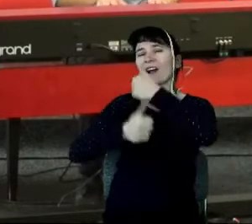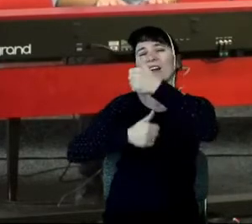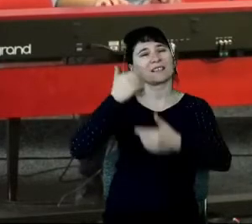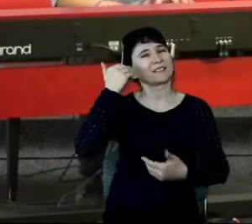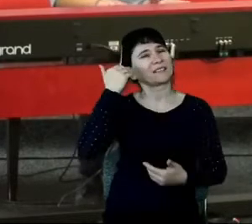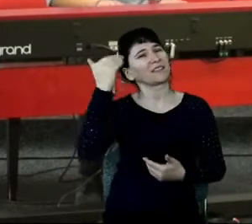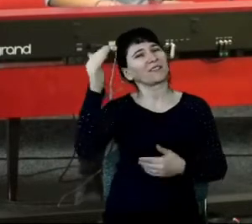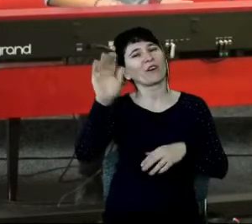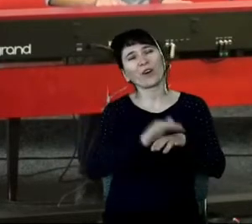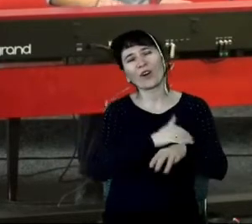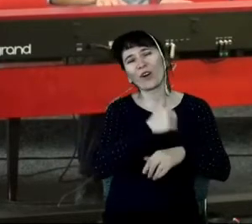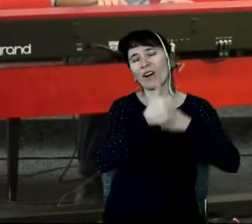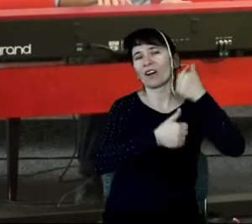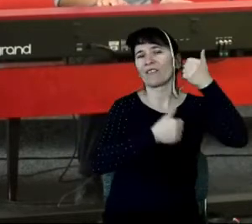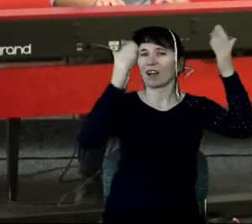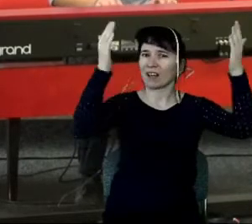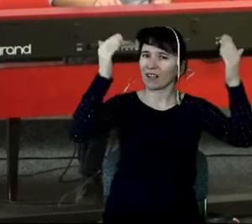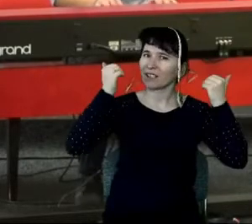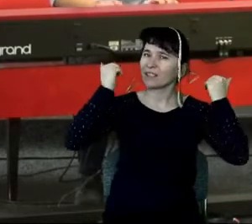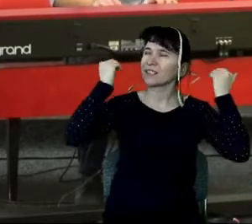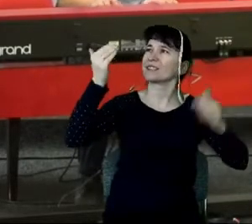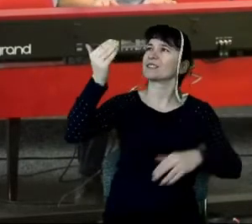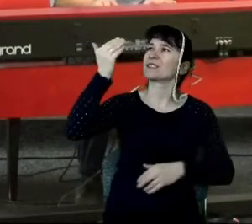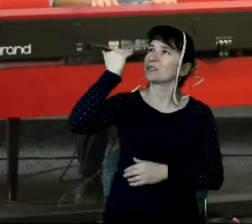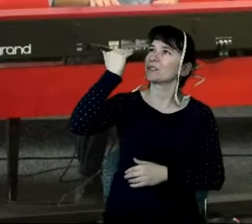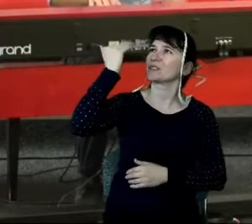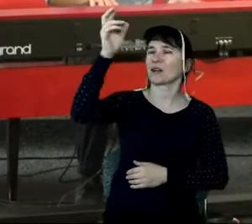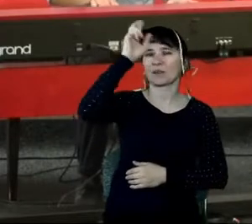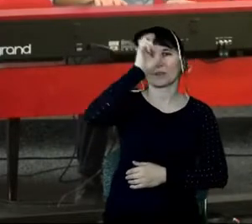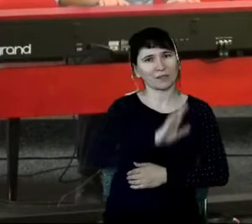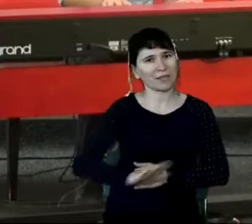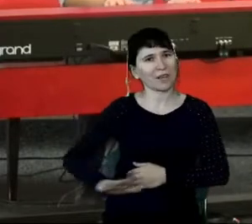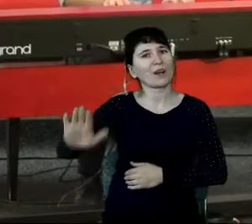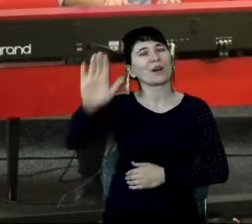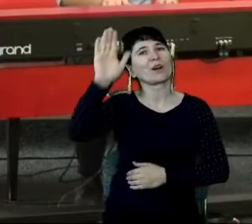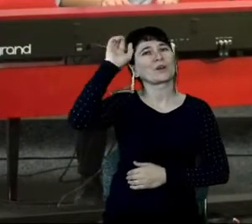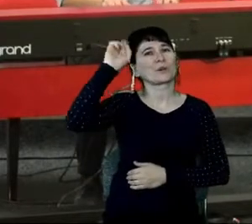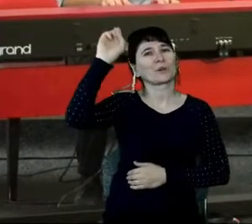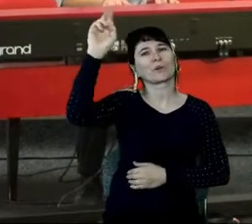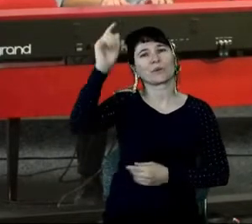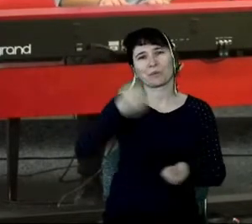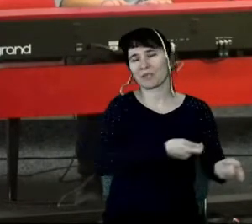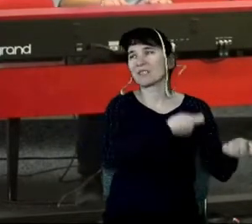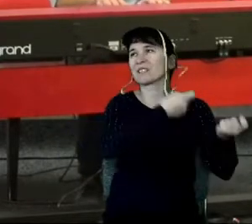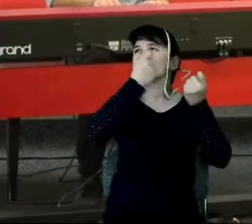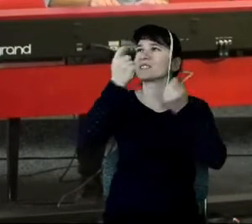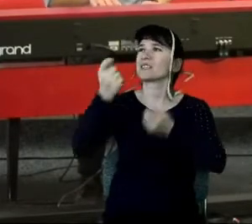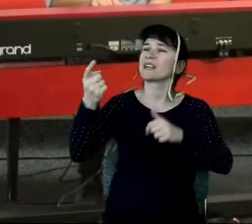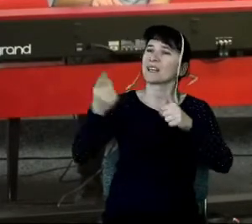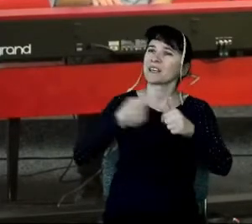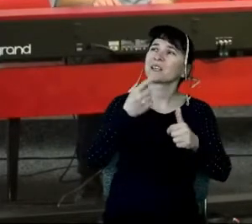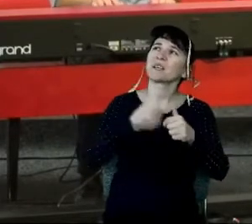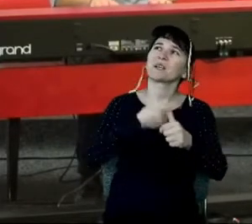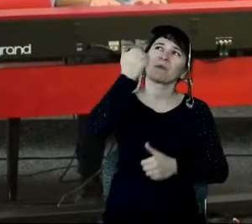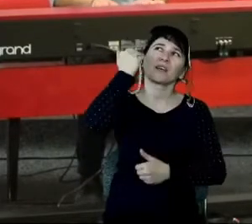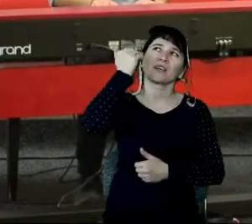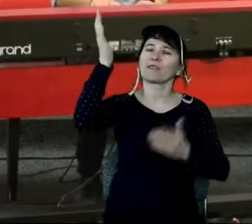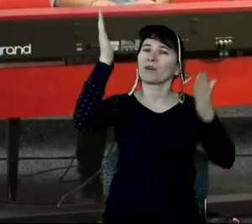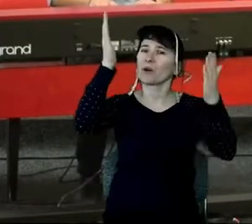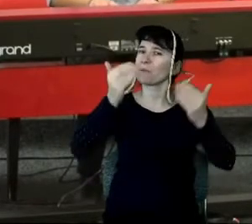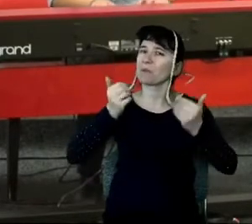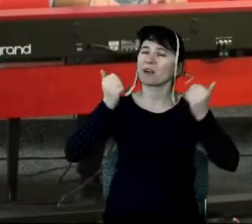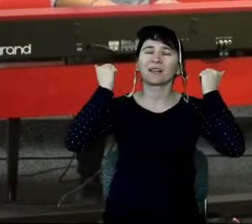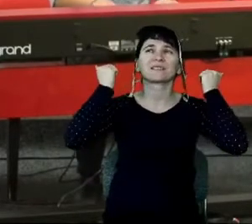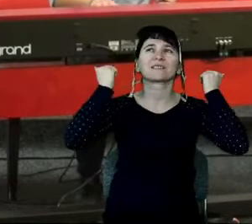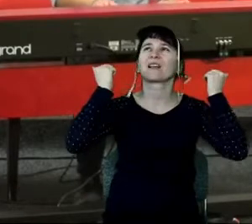Хвалите Его, хвалите, славу Царю несите, имя Его